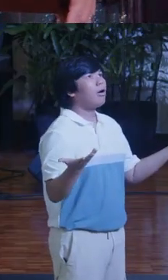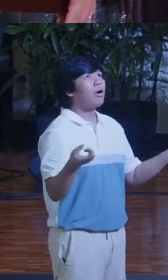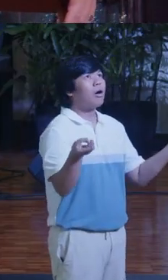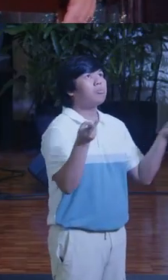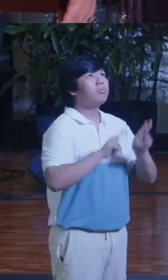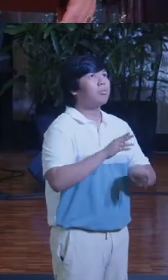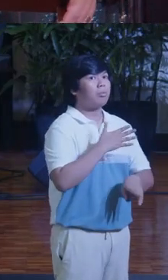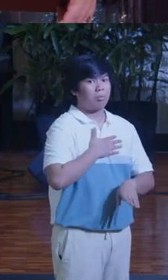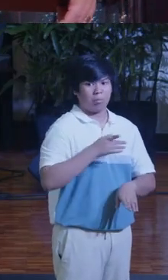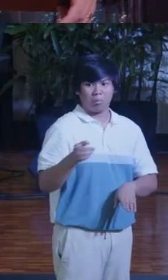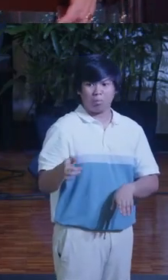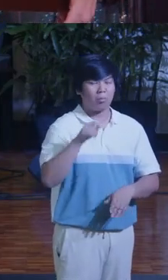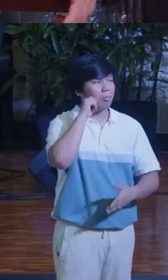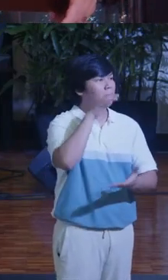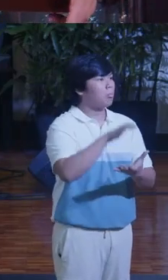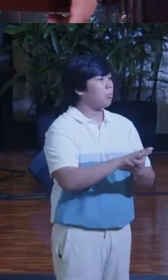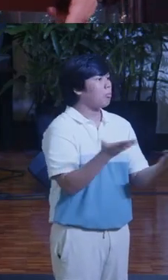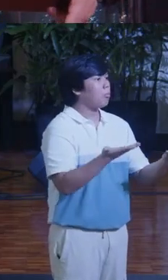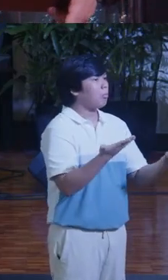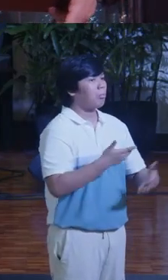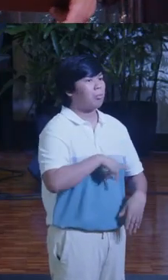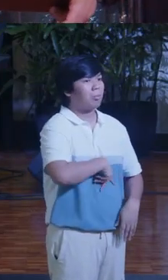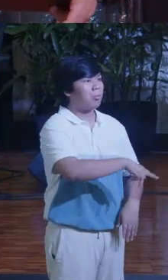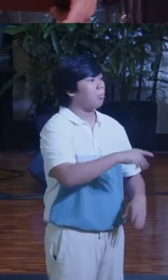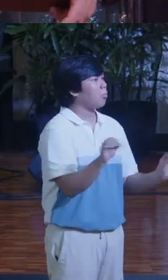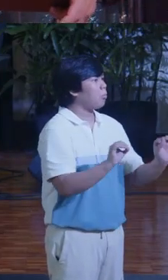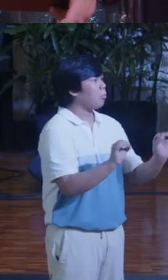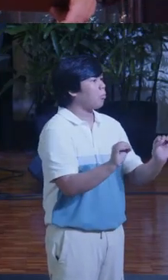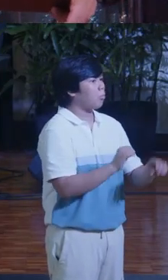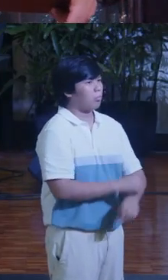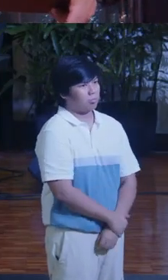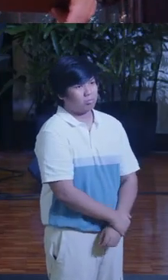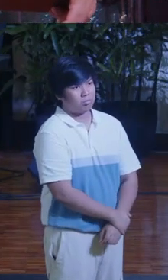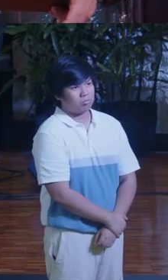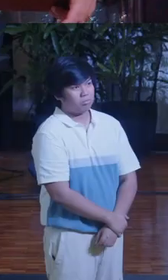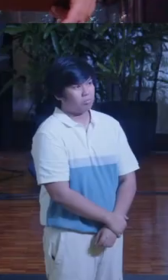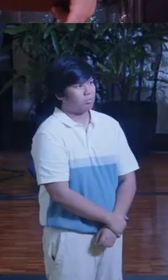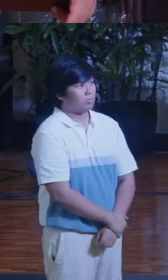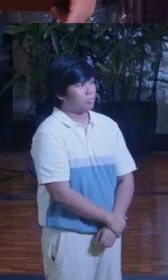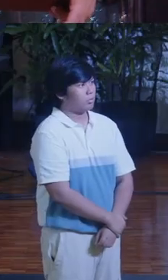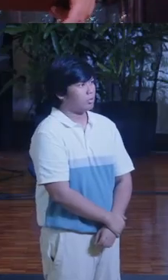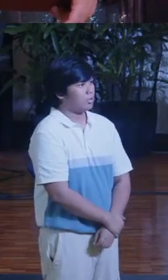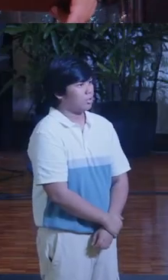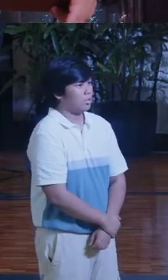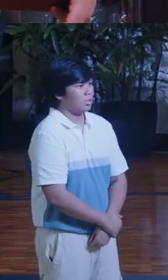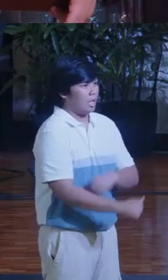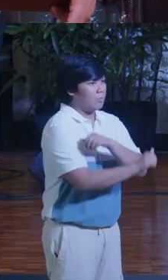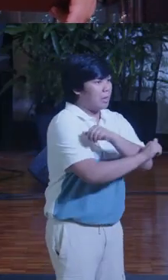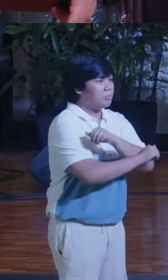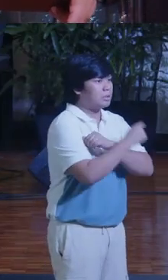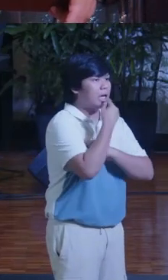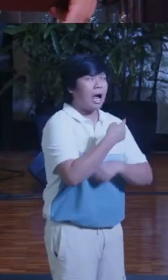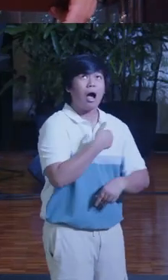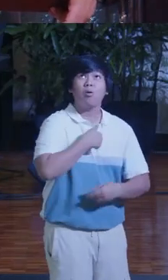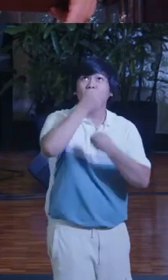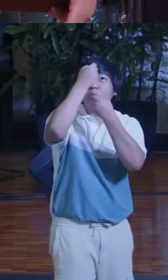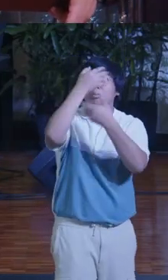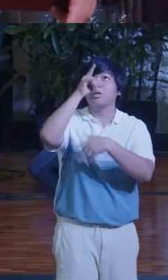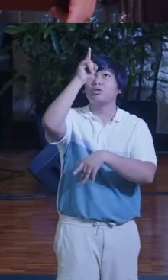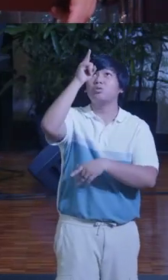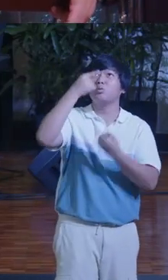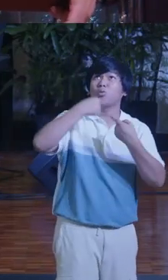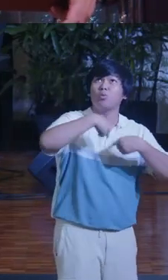Ur of the Chaldees. Sabi sa kanya ng Diyos, pumunta ka sa ituturo ko sa iyong lupa. Bibigyan kita ng lupa. Bibigyan kita ng